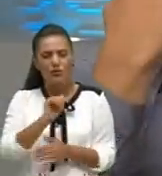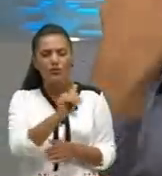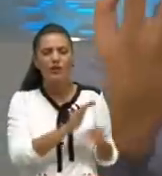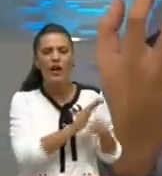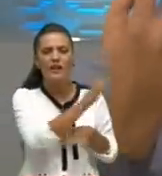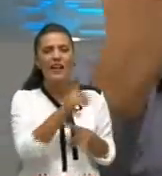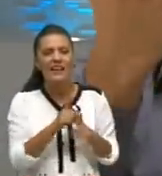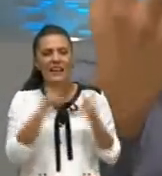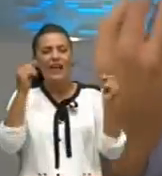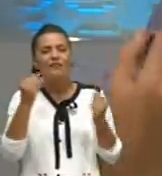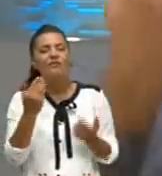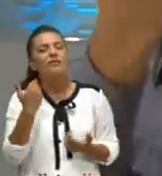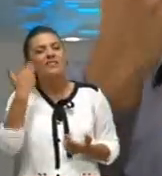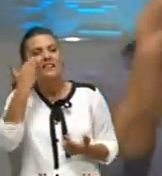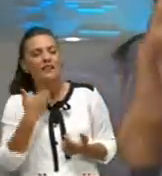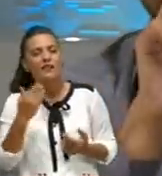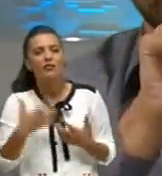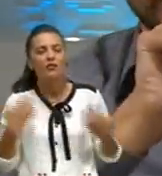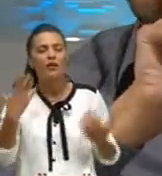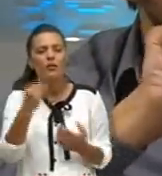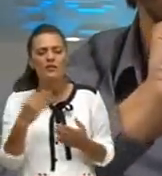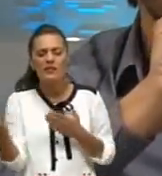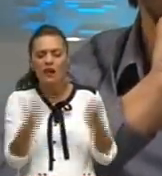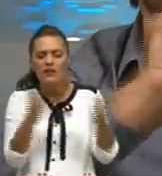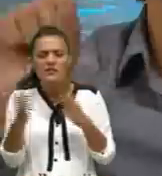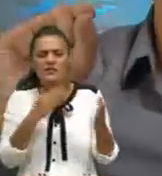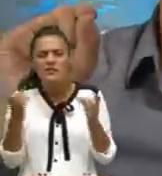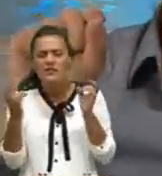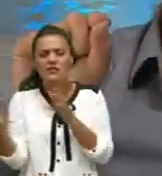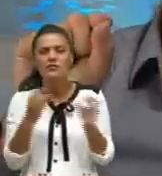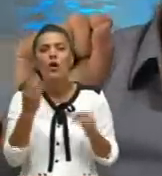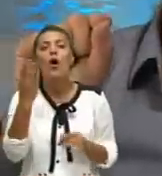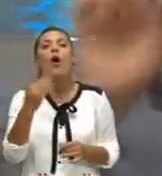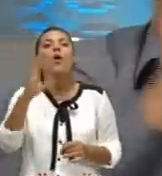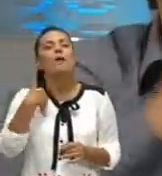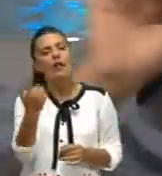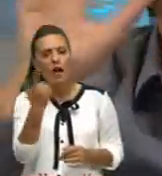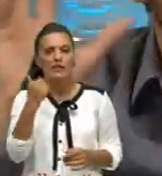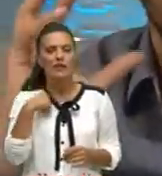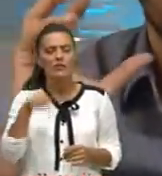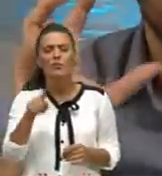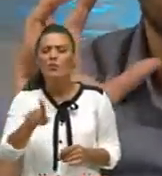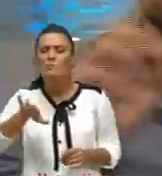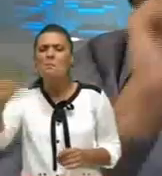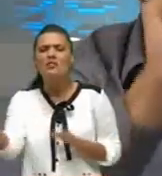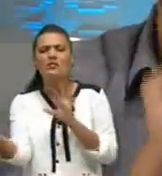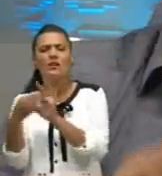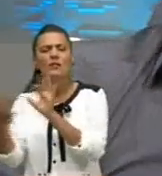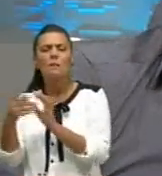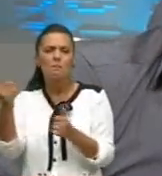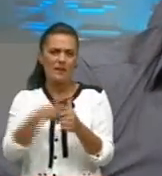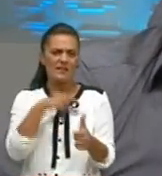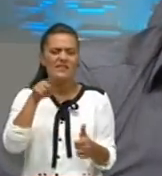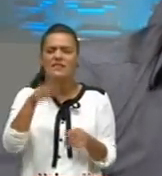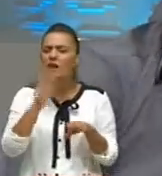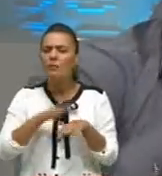hayatın keyifli, huzurlu ve güvenli olması arasındaki ilişkinin olmadığını ortaya çıkardık. Bu başka şeylerle alakalı. Bir,